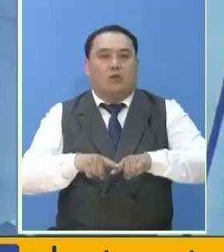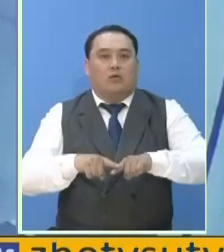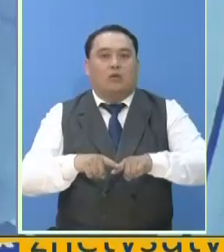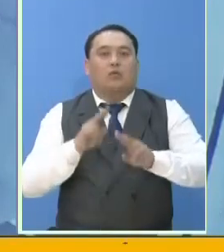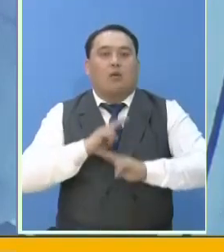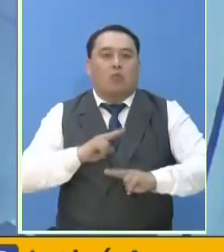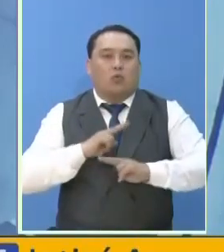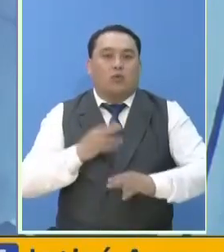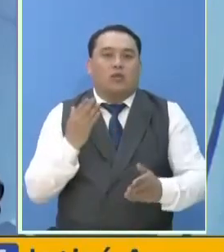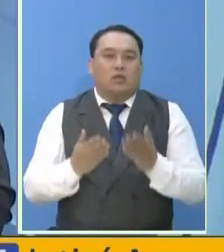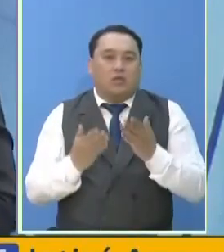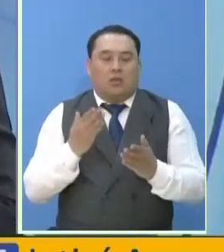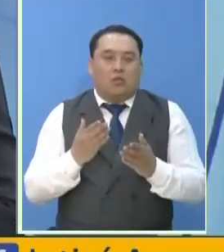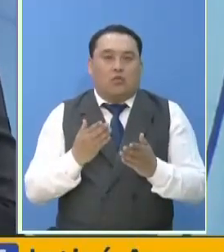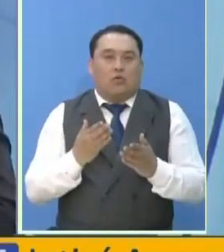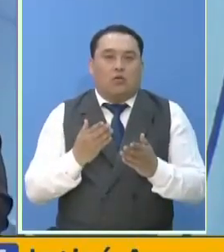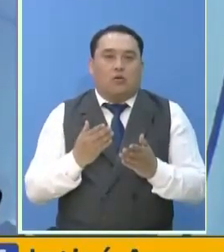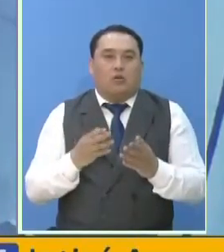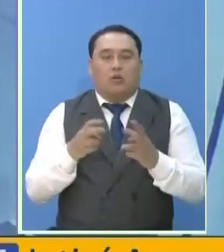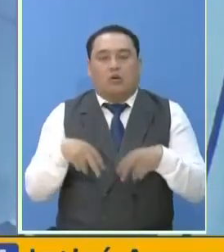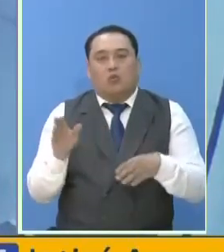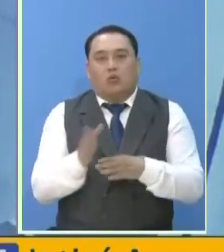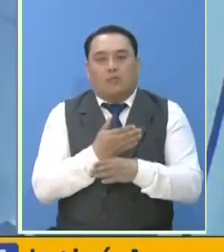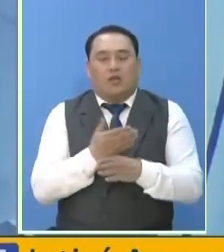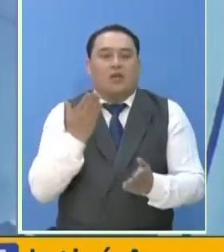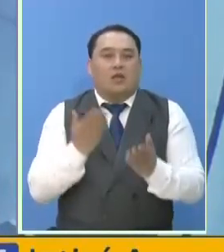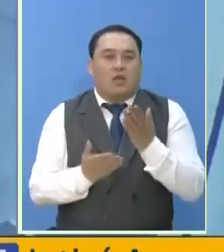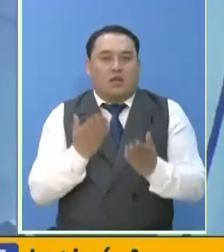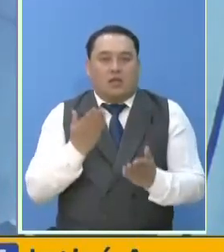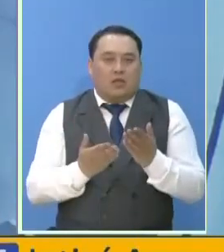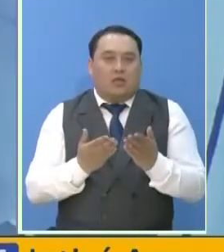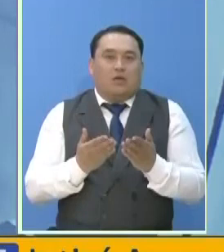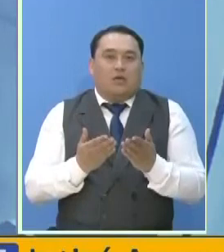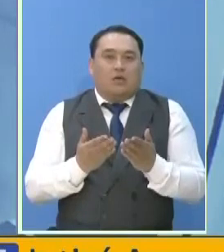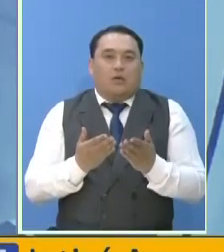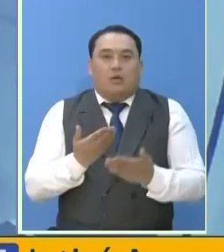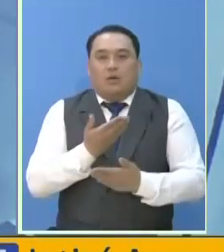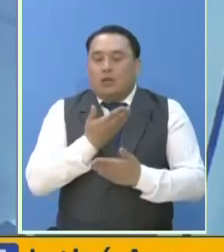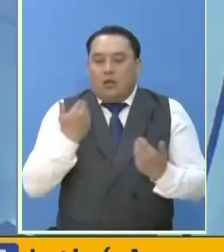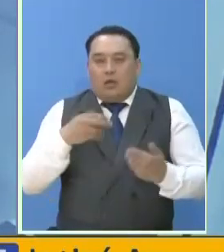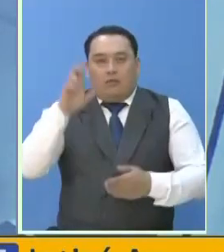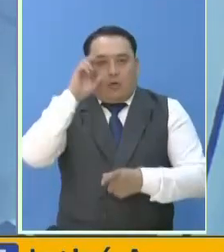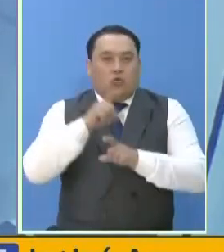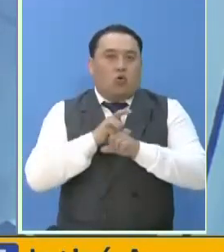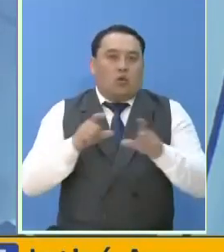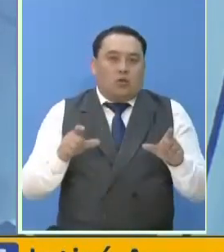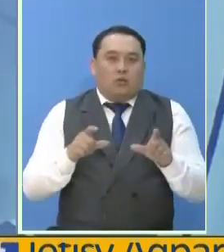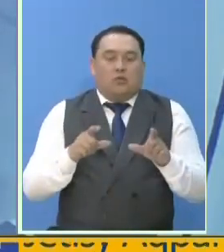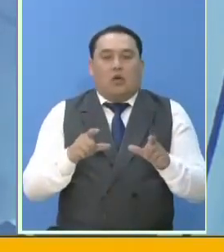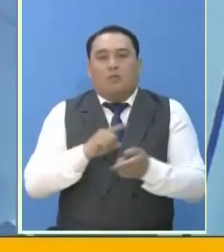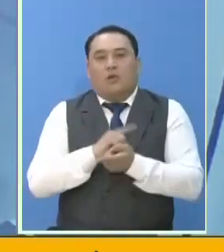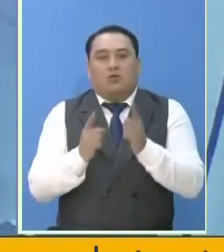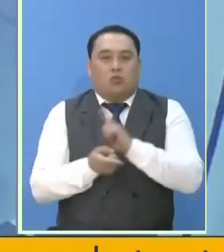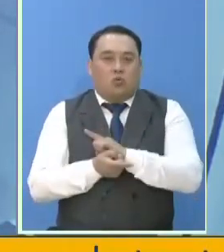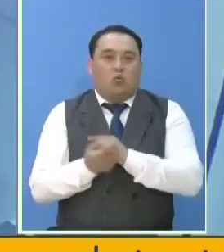пойдет работать, то есть получается, тут конфликт интересов будет исчерпан. В случае, если конфликт интересов выявлен, то государственный служащий незамедлительно должен